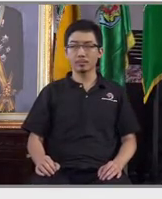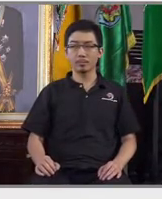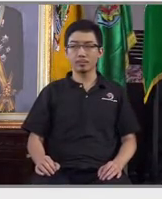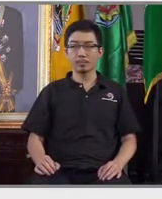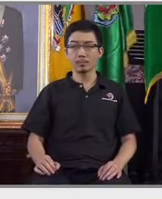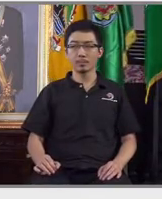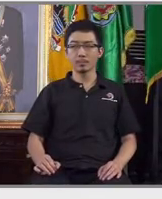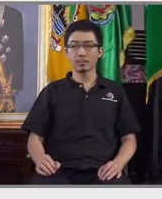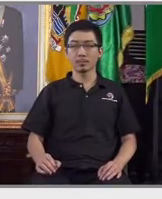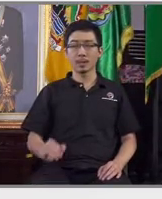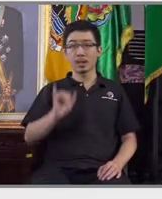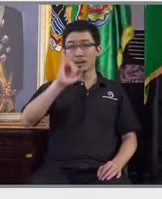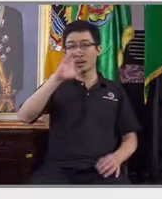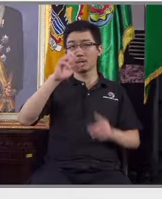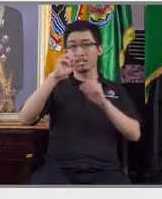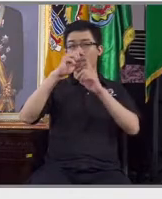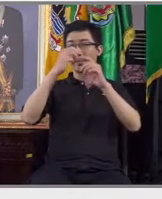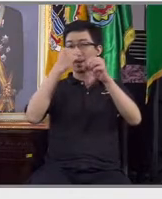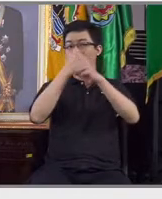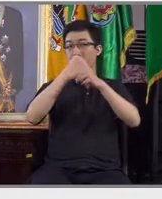71,87, IPG Demak